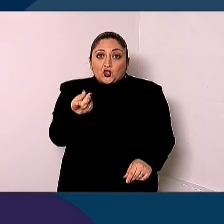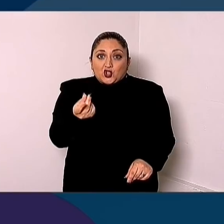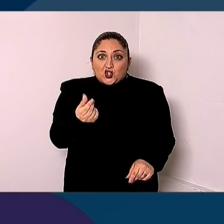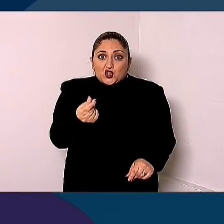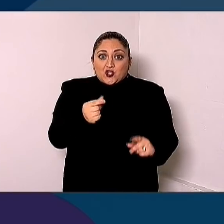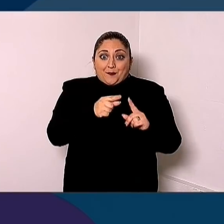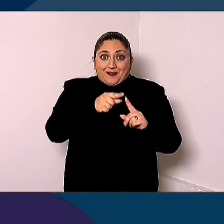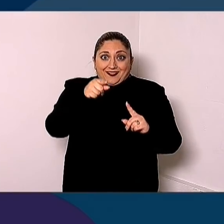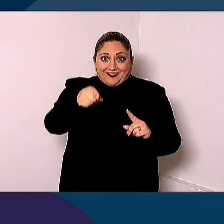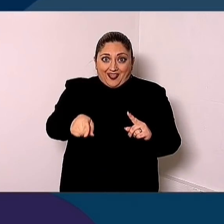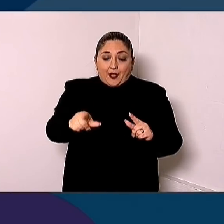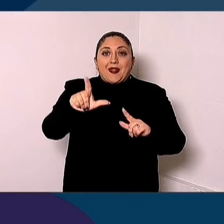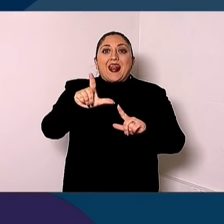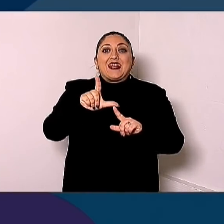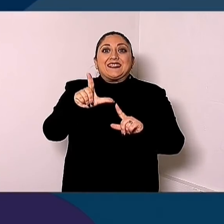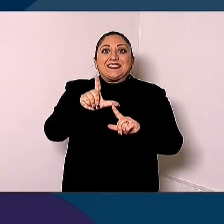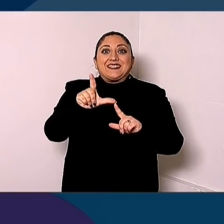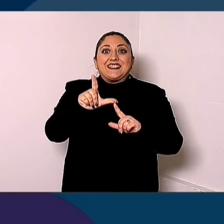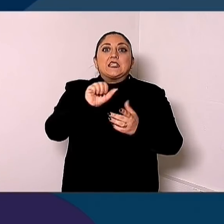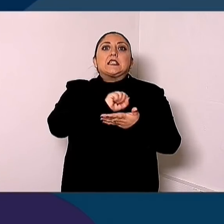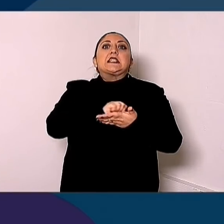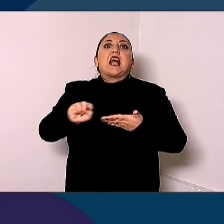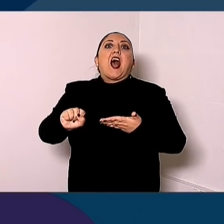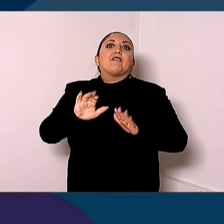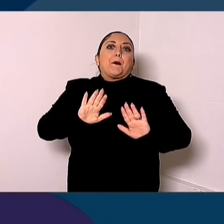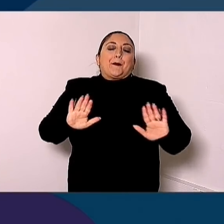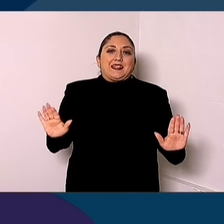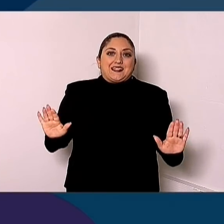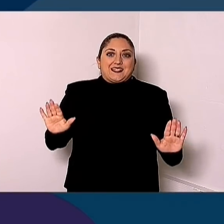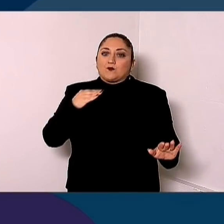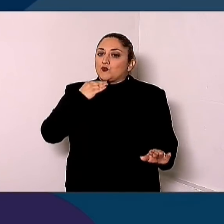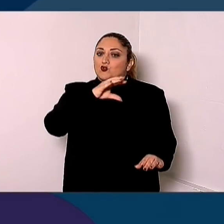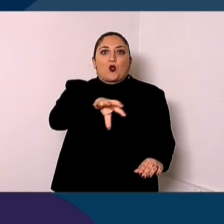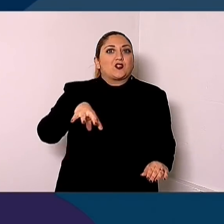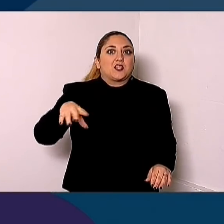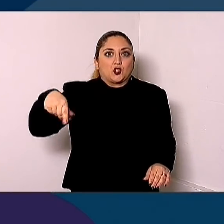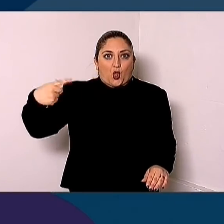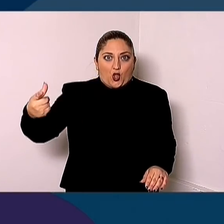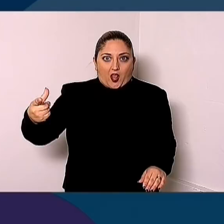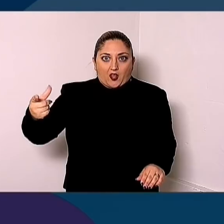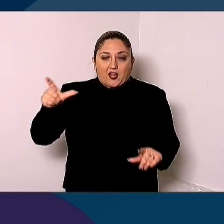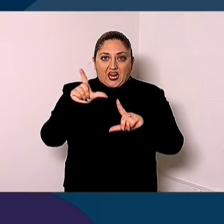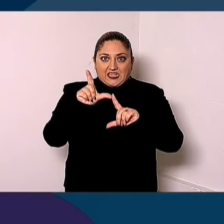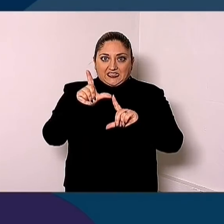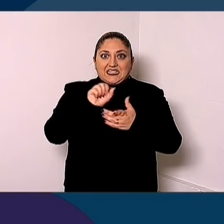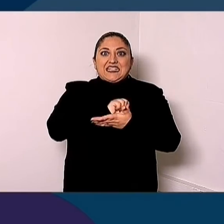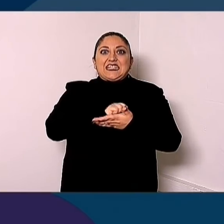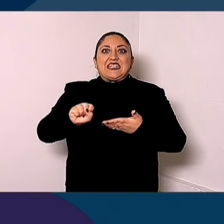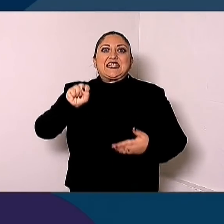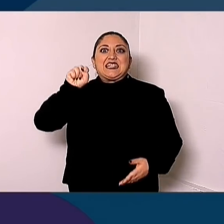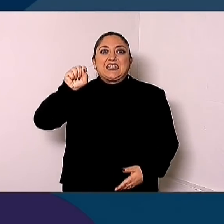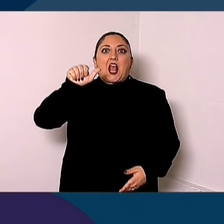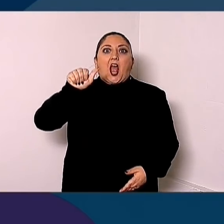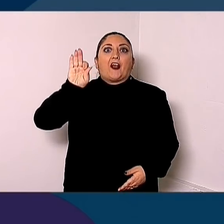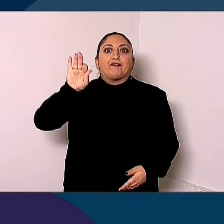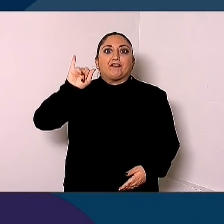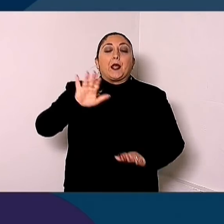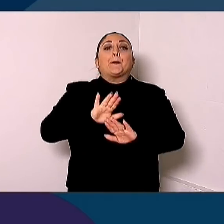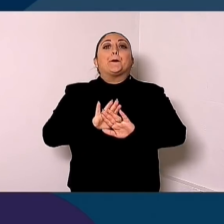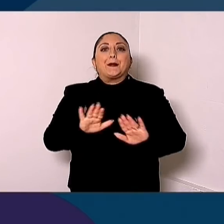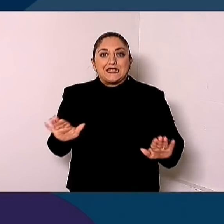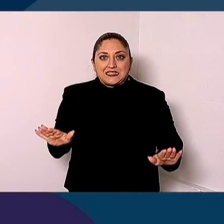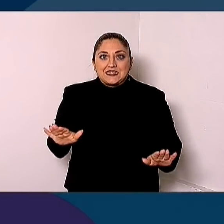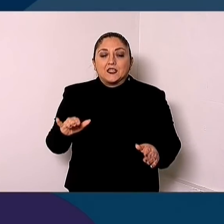jixtru mill-stabbiliment tal-Lidl ta' Ħalsafi biss, ma għandna l-ebda każijiet oħra fi stabbilimenti oħra, jekk